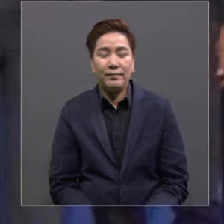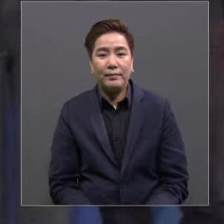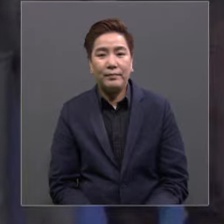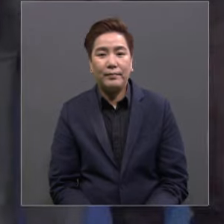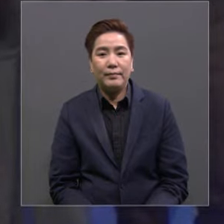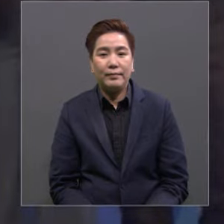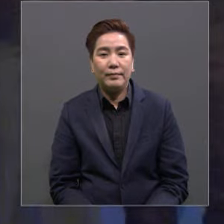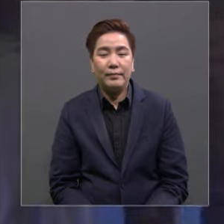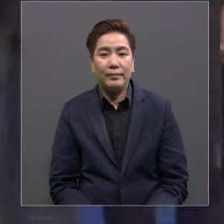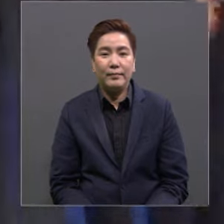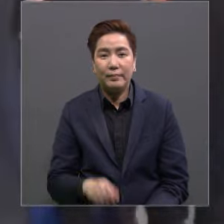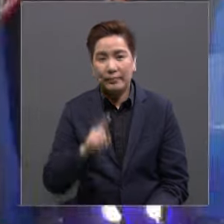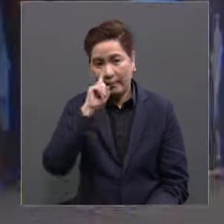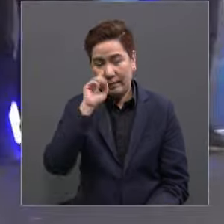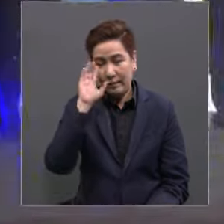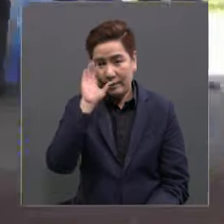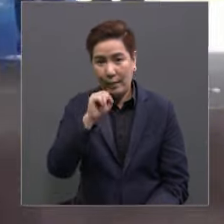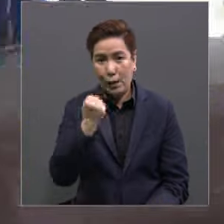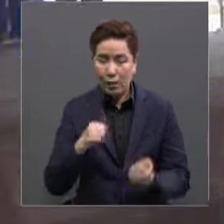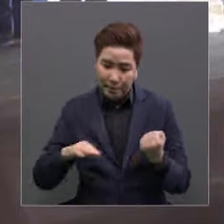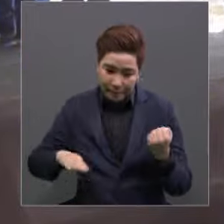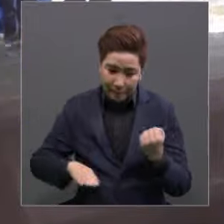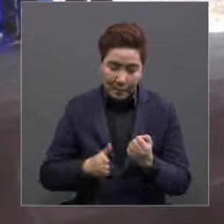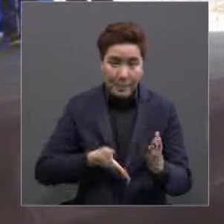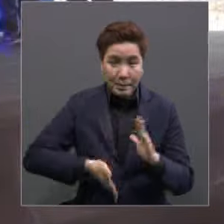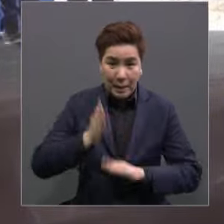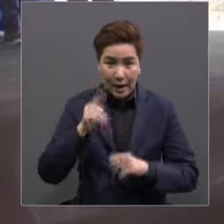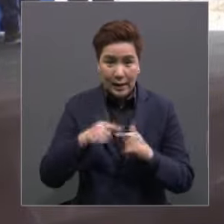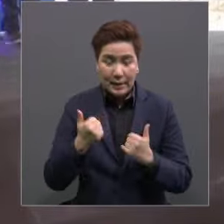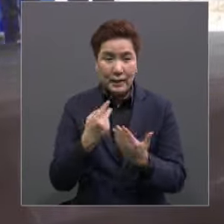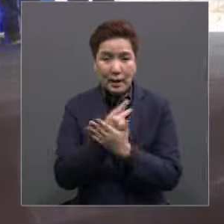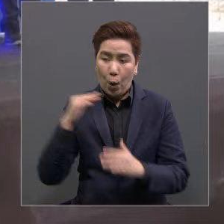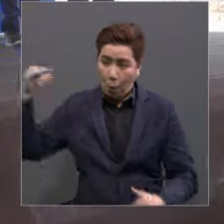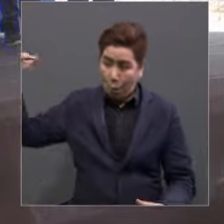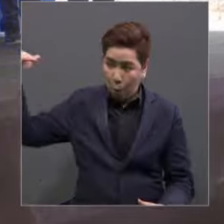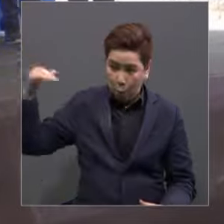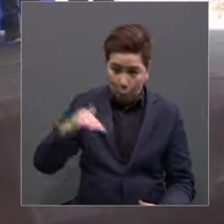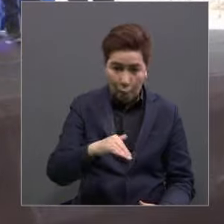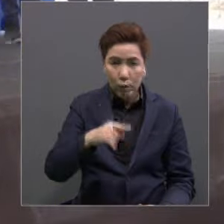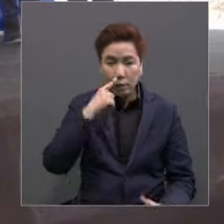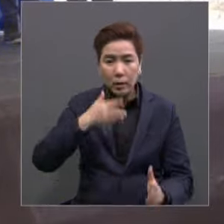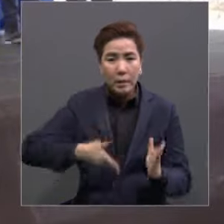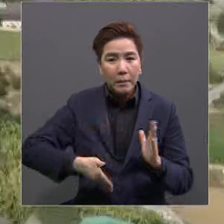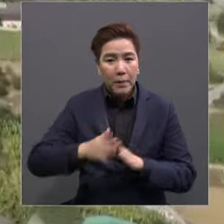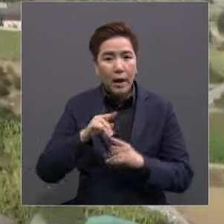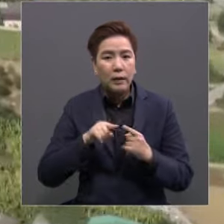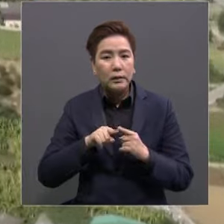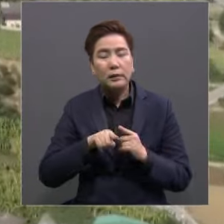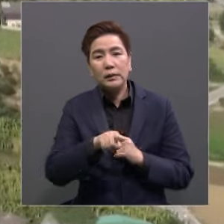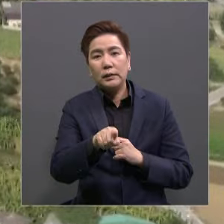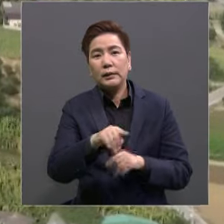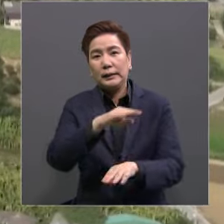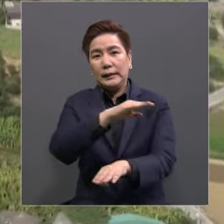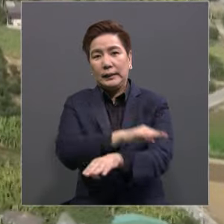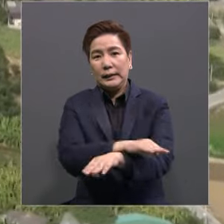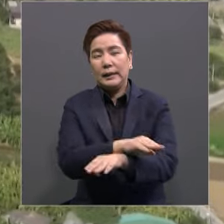และนอกจากนี้นะครับผมได้สังเกตนะครับปริมาณรถที่เข้ามาในพื้นที่ของกาญจนบุรีเมื่อลงมอเตอร์เวย์มาแล้วเนี่ยก็จะผ่านไปยังบริเวณสี่แยก